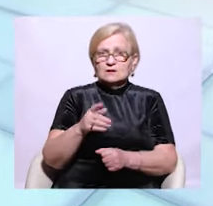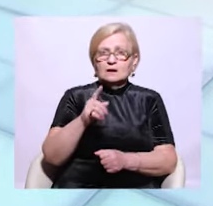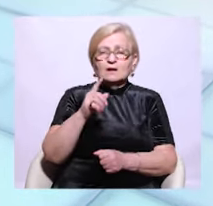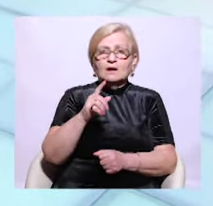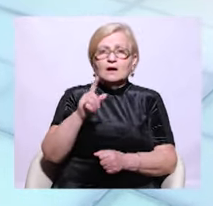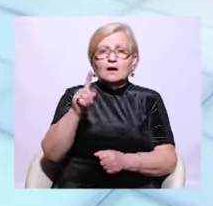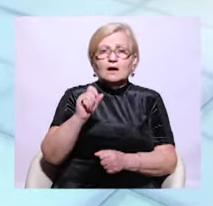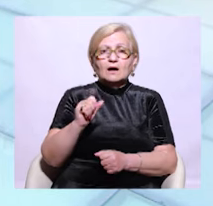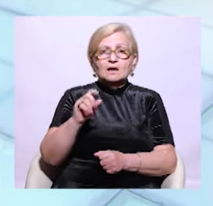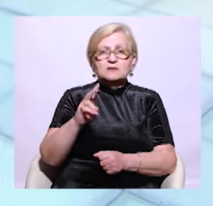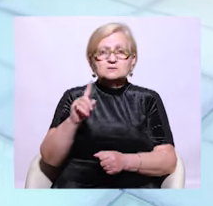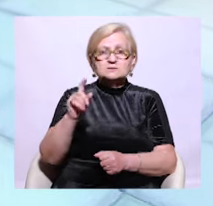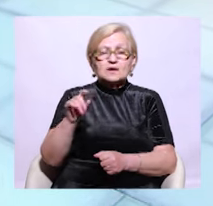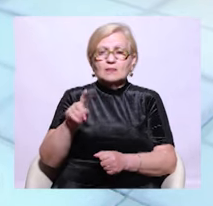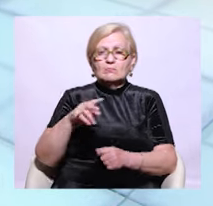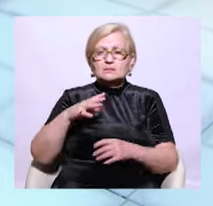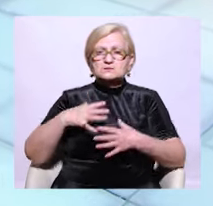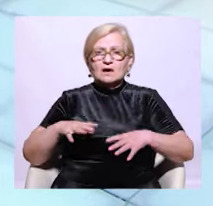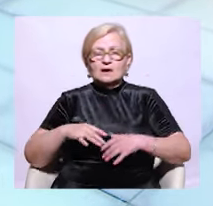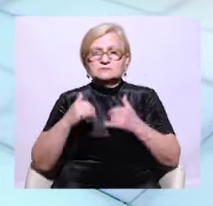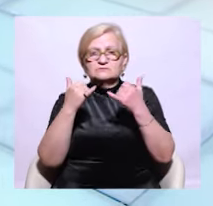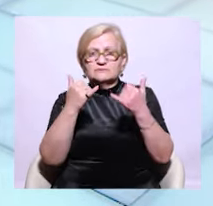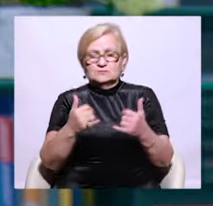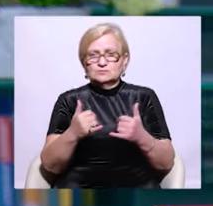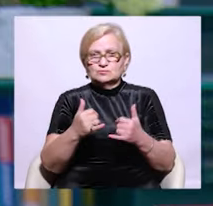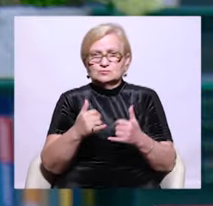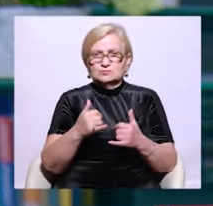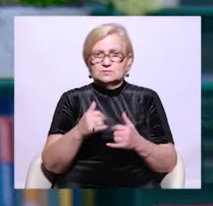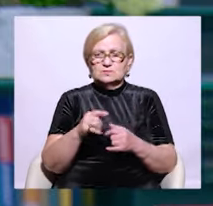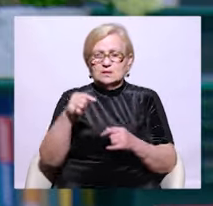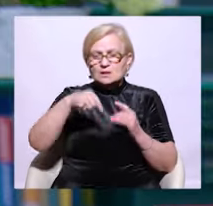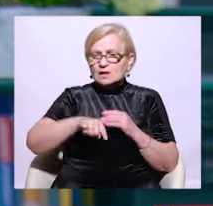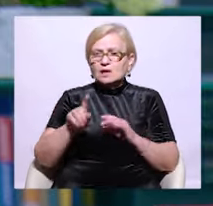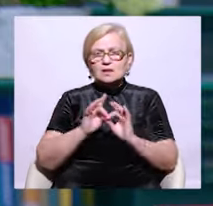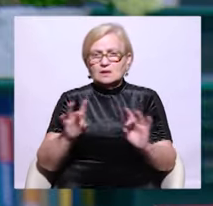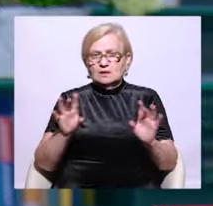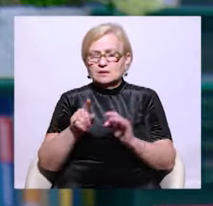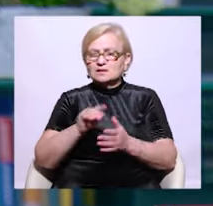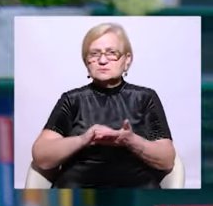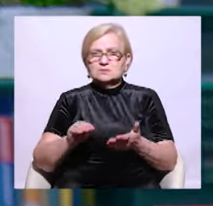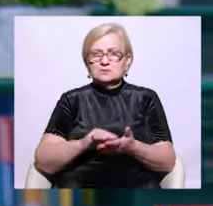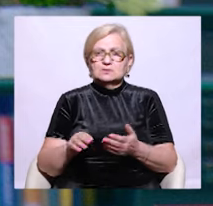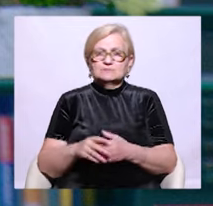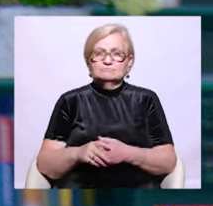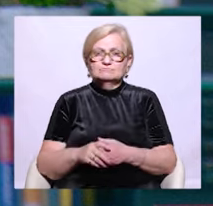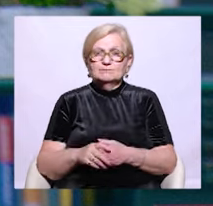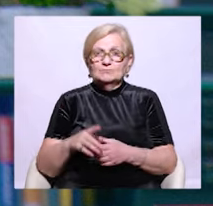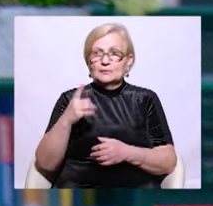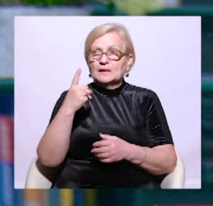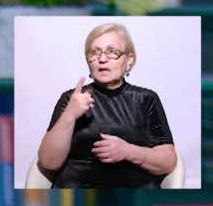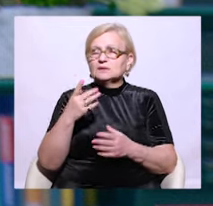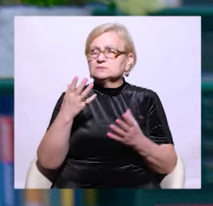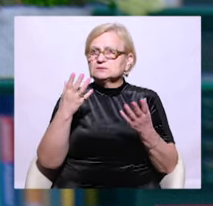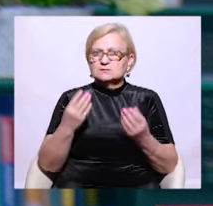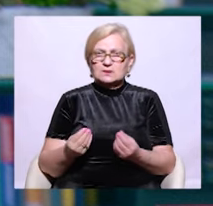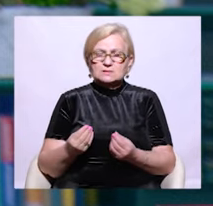ასეთი საქართველოსთვის? დააკვირდით კარგად ამ ამბავს. რა არის აღწერილი ტექსში? ერთ მშვენიერ